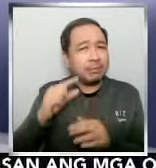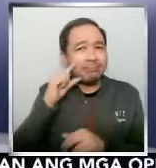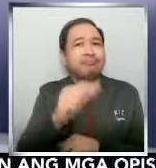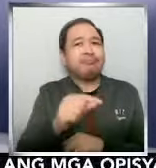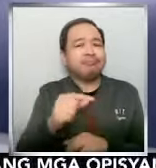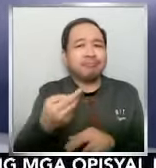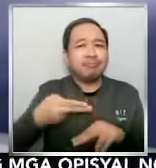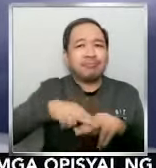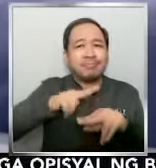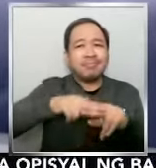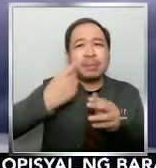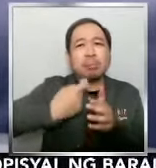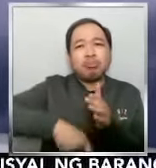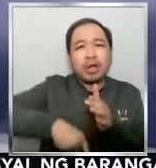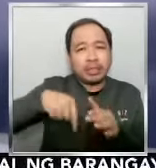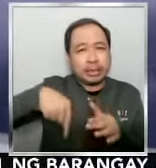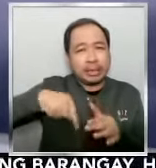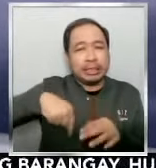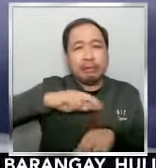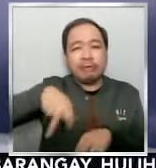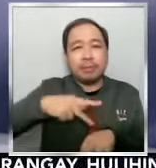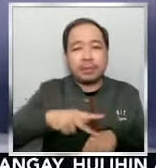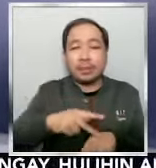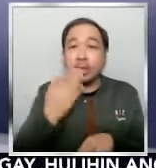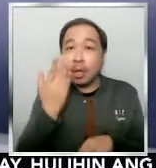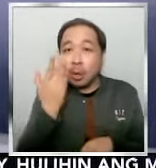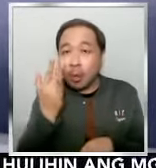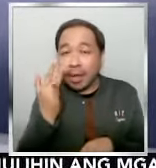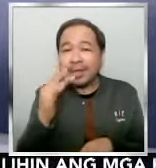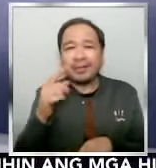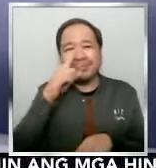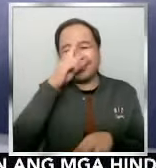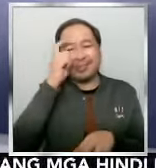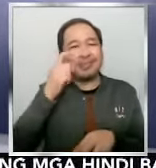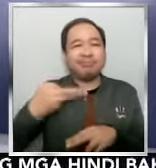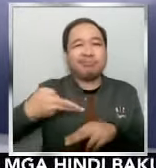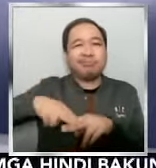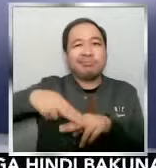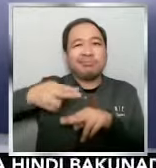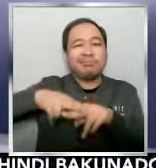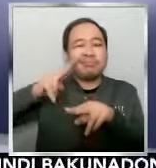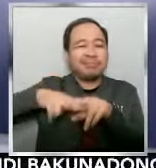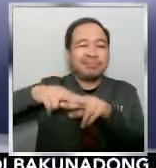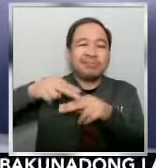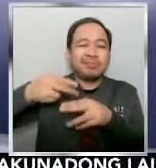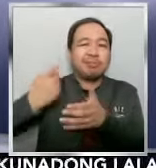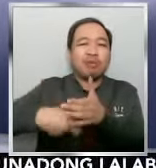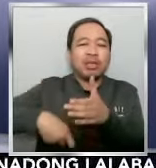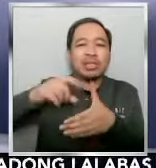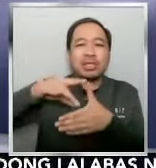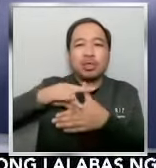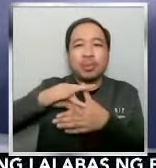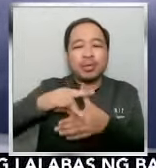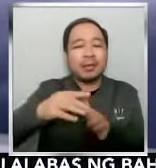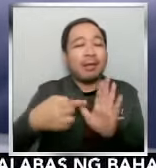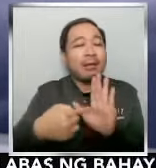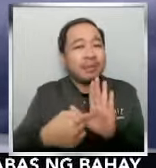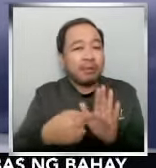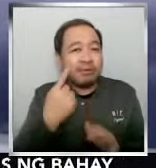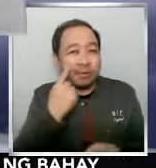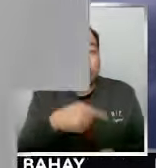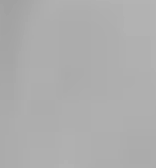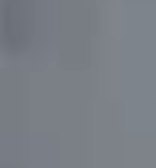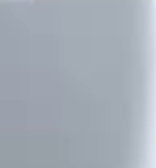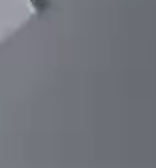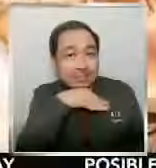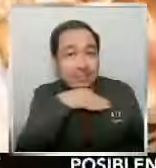bansa. At isa sa nakikitang dahilan, ang pagtaas ng presyo ng karne, gaya po ng karne ng baboy. At nakatutok si Bernadette Reyes.